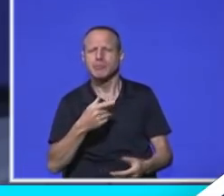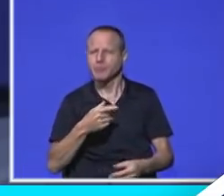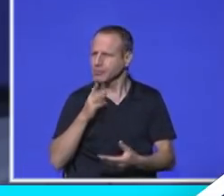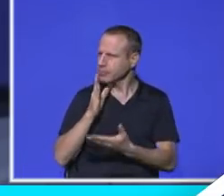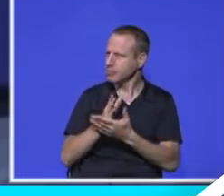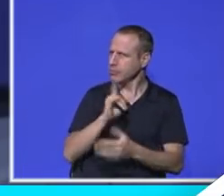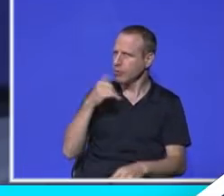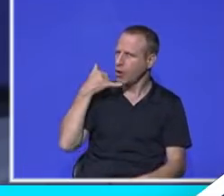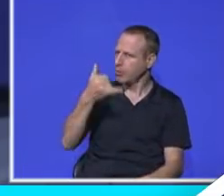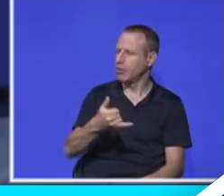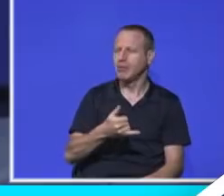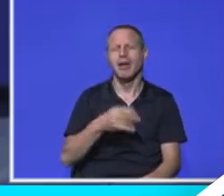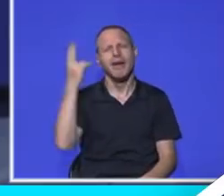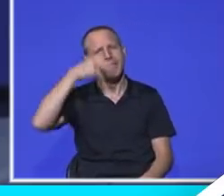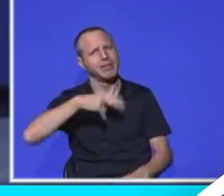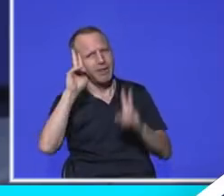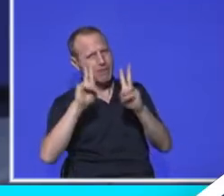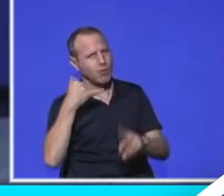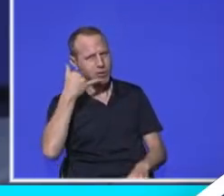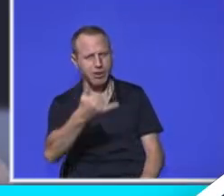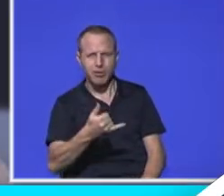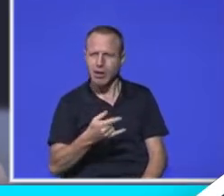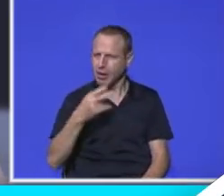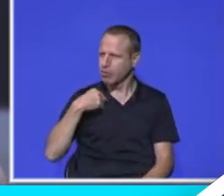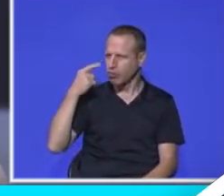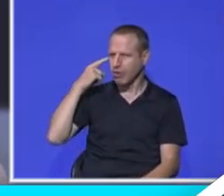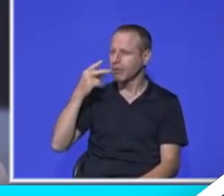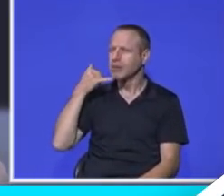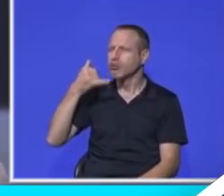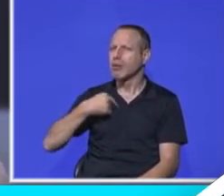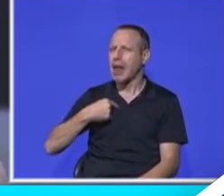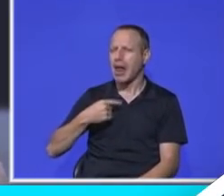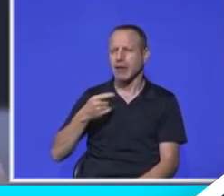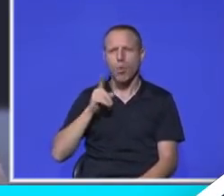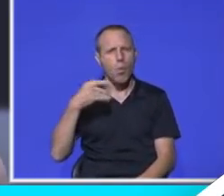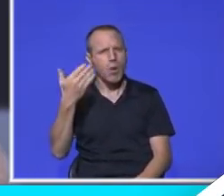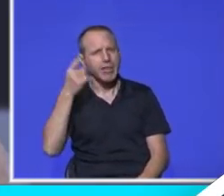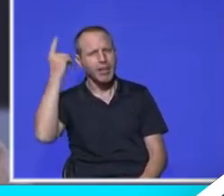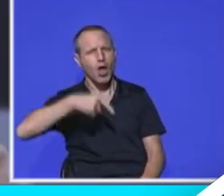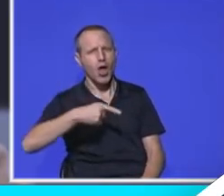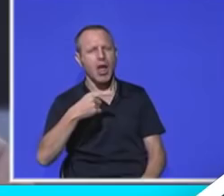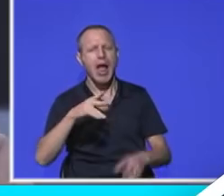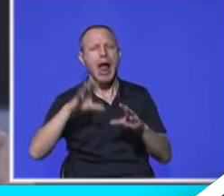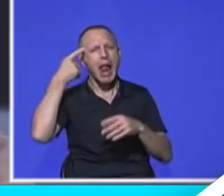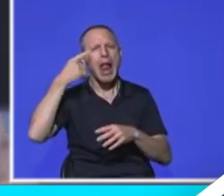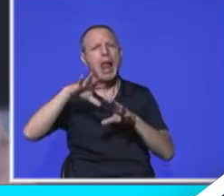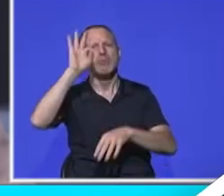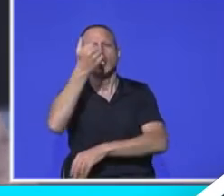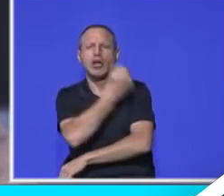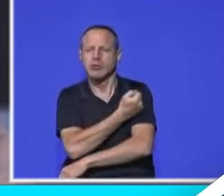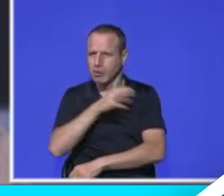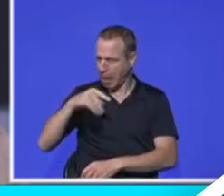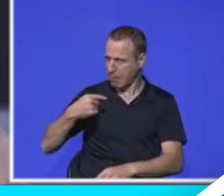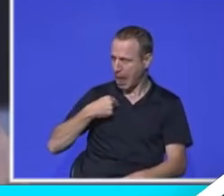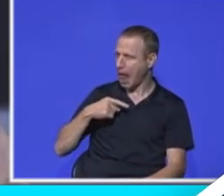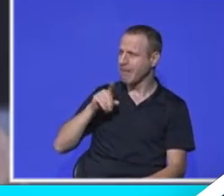לא? כבר לא מתקשרים. הבנתי, הפסיקו להתקשר. כן, לא יודעת, נראה לי מתקשרים אליי יותר משהו מתקשרים אליו. הוא נתן הוראה, אבל להמציא חיסון. לא יודעת, גם אליי